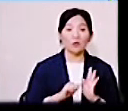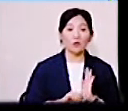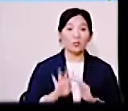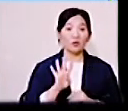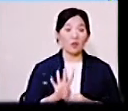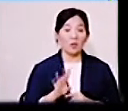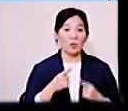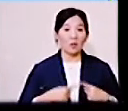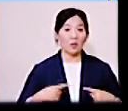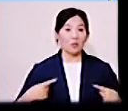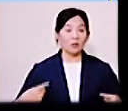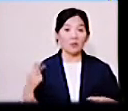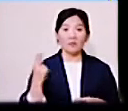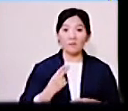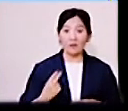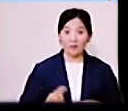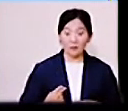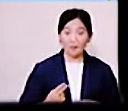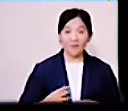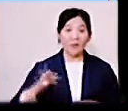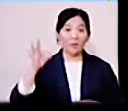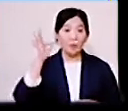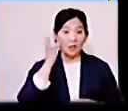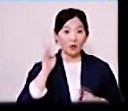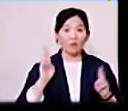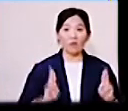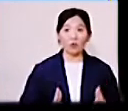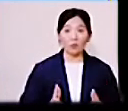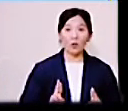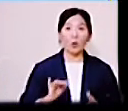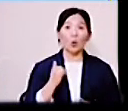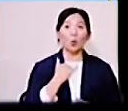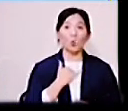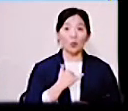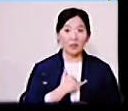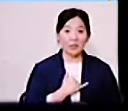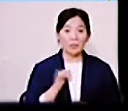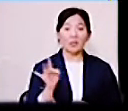64 различных цвета. Вспоминаем формулу. У нас